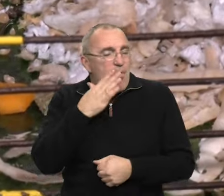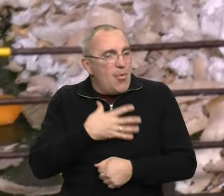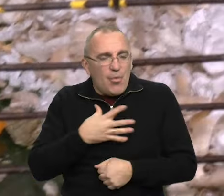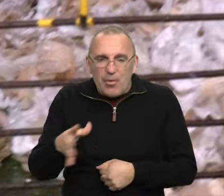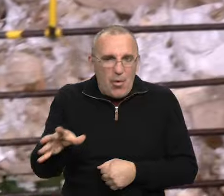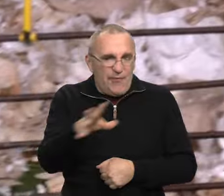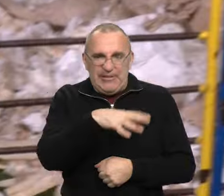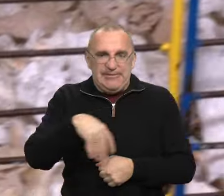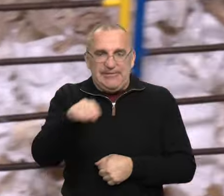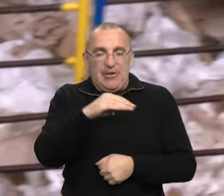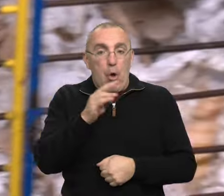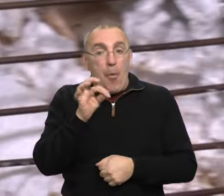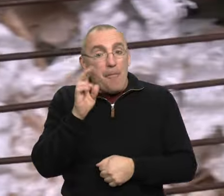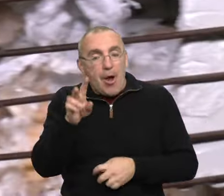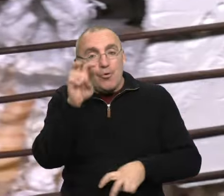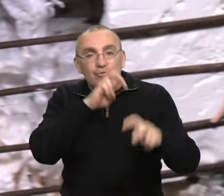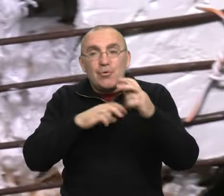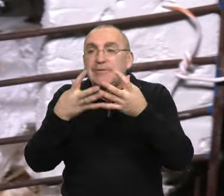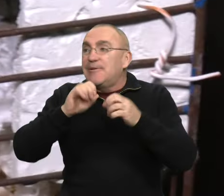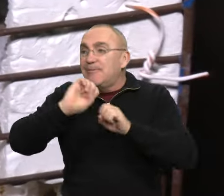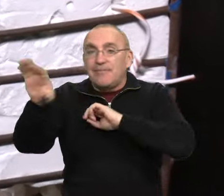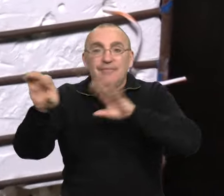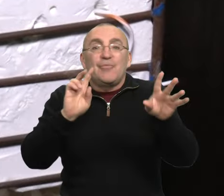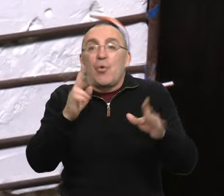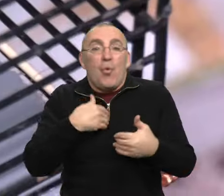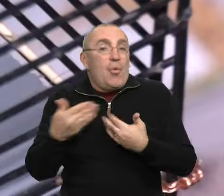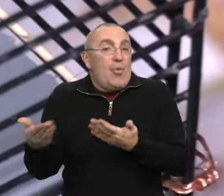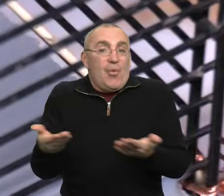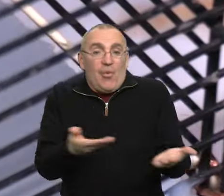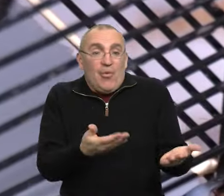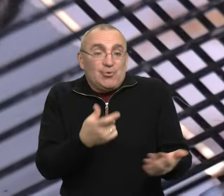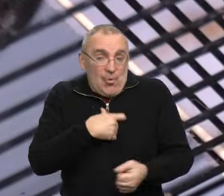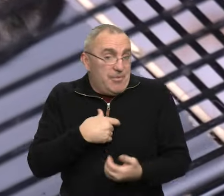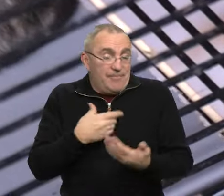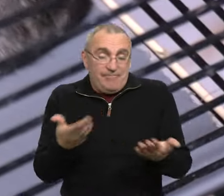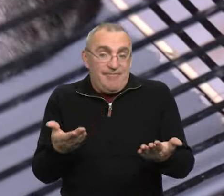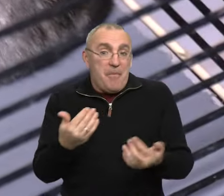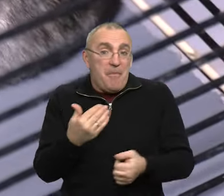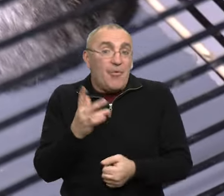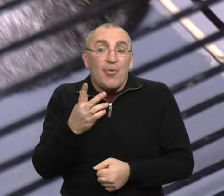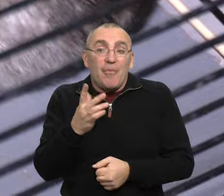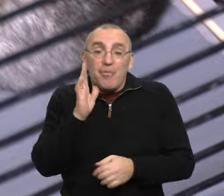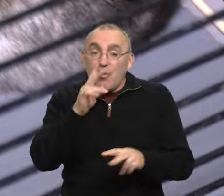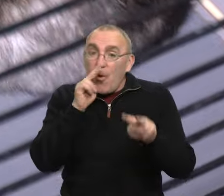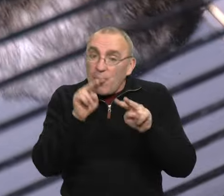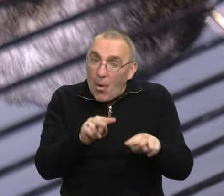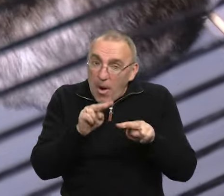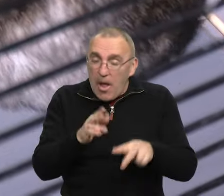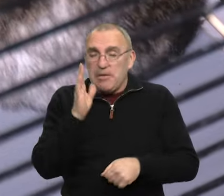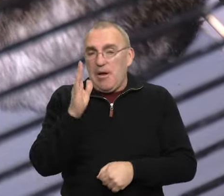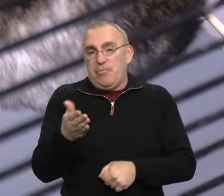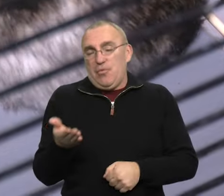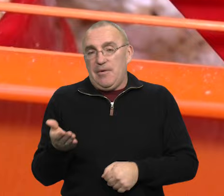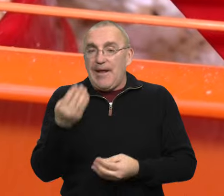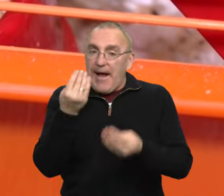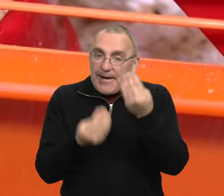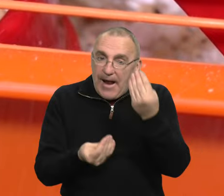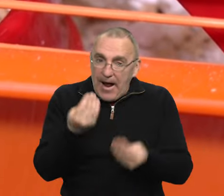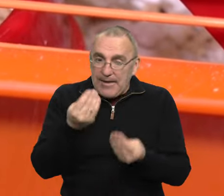всіх хом'якам шукає родини Хто хоче хом'ячка собі мати і хто буде за ним доглядати